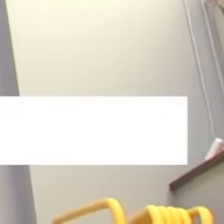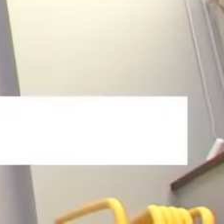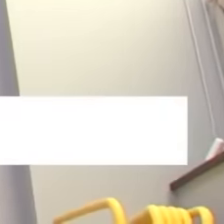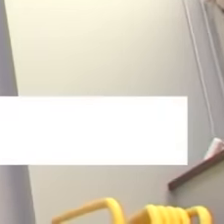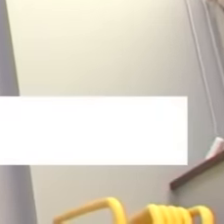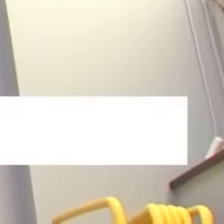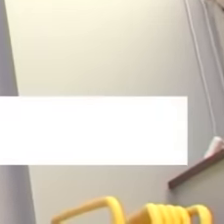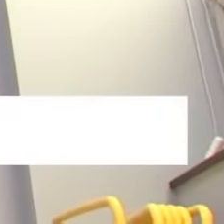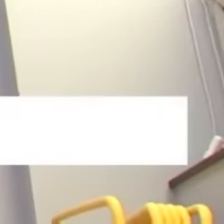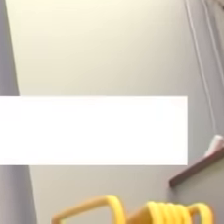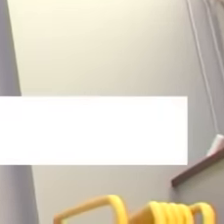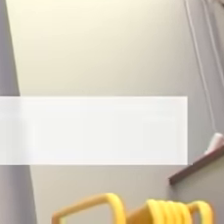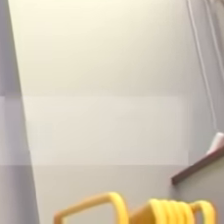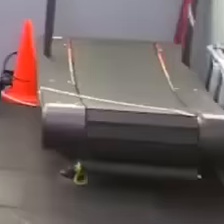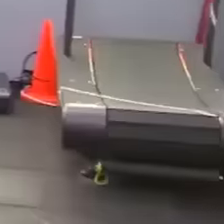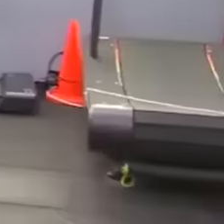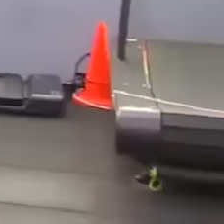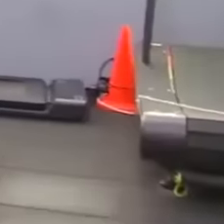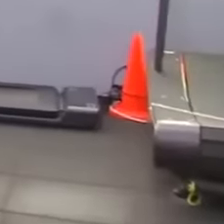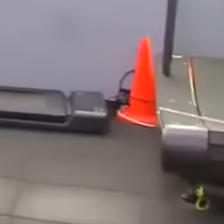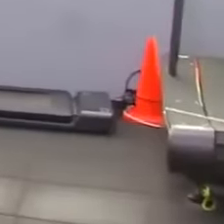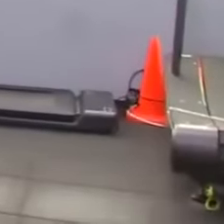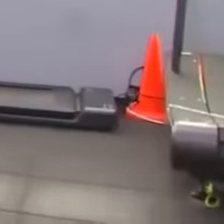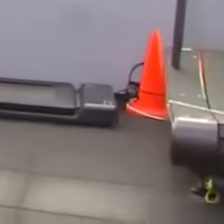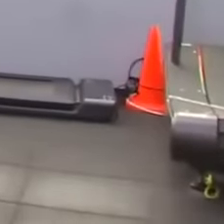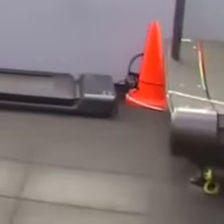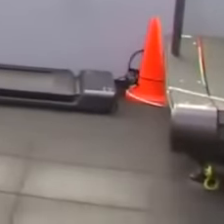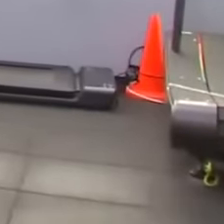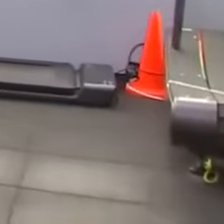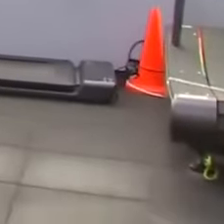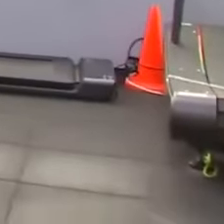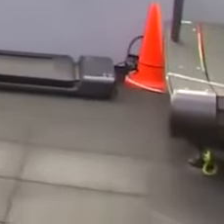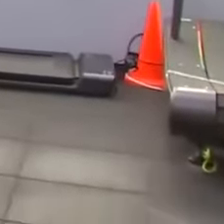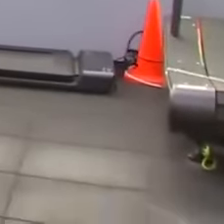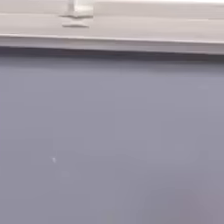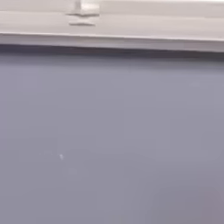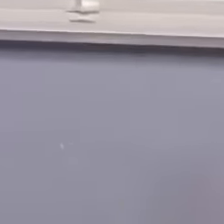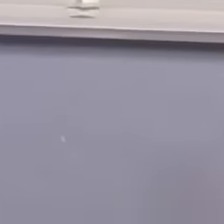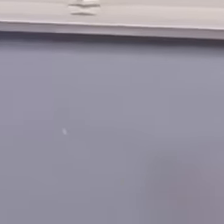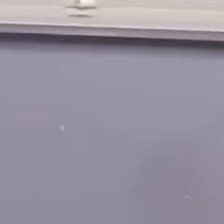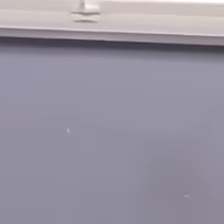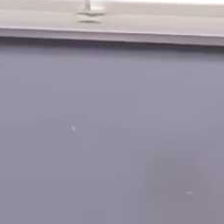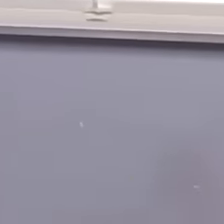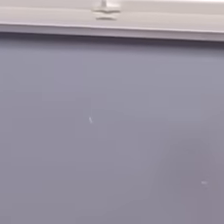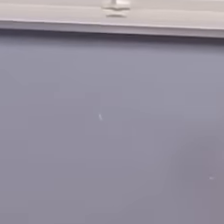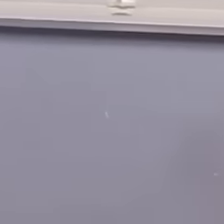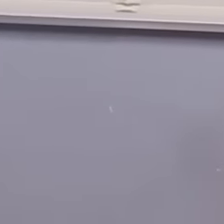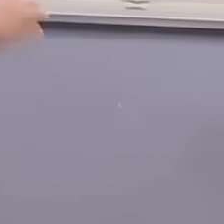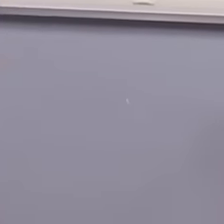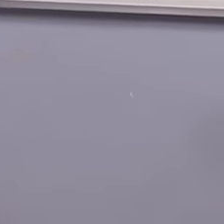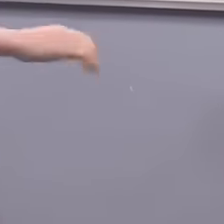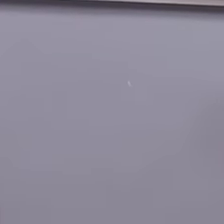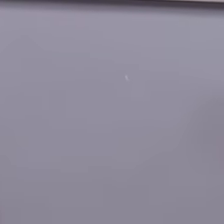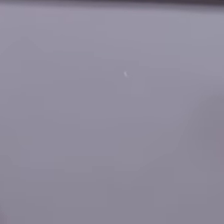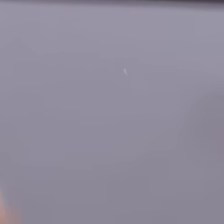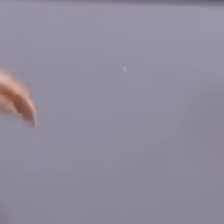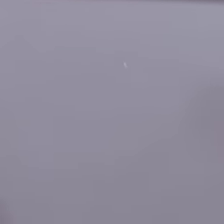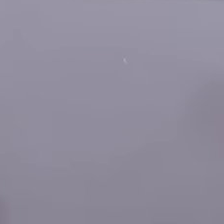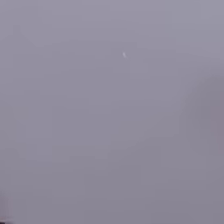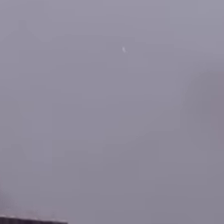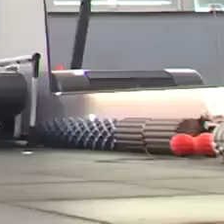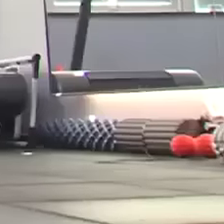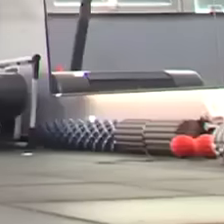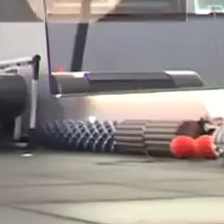뒤편에선 어지러움과 싸워야 합니다. 이게 피겨 선수의 일상인데 16살 서민규도 이런 숨은 과정을